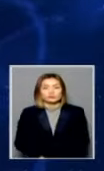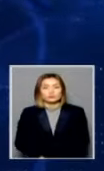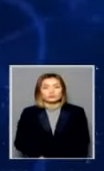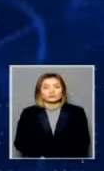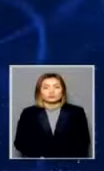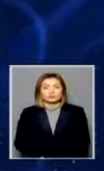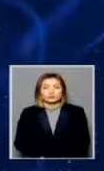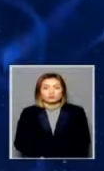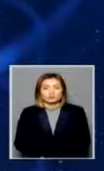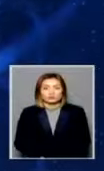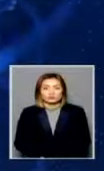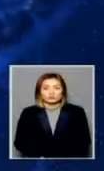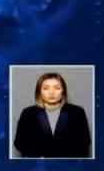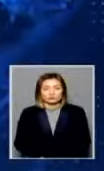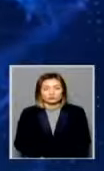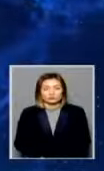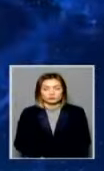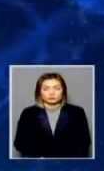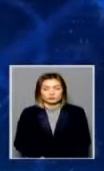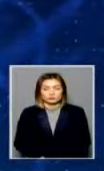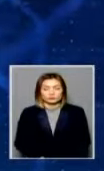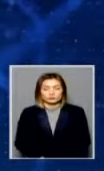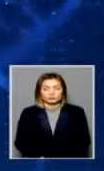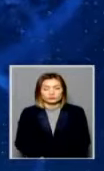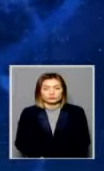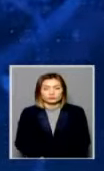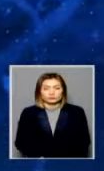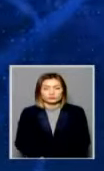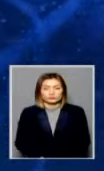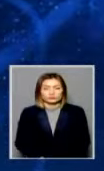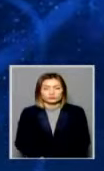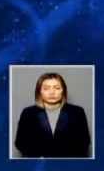Ахан Иғлам, Айбек Ғалымов, жаңалық қызметі.